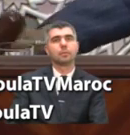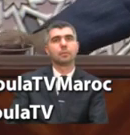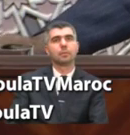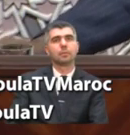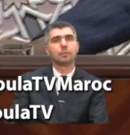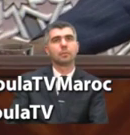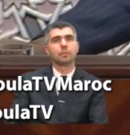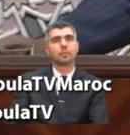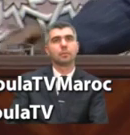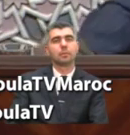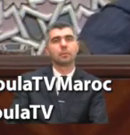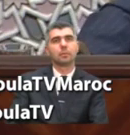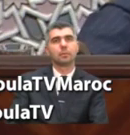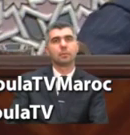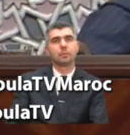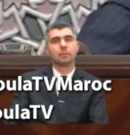سيد النائب.